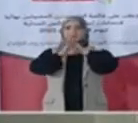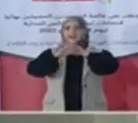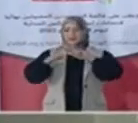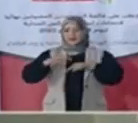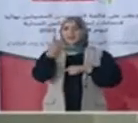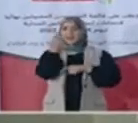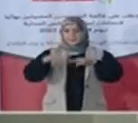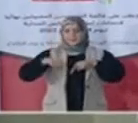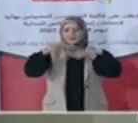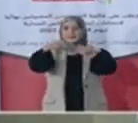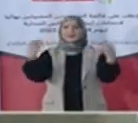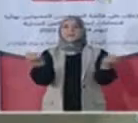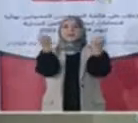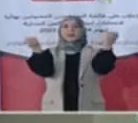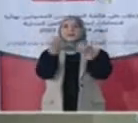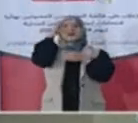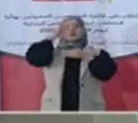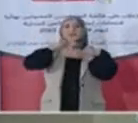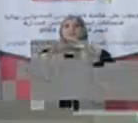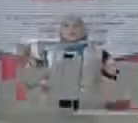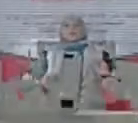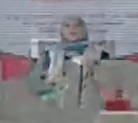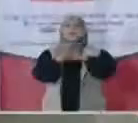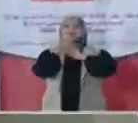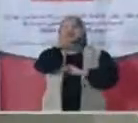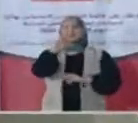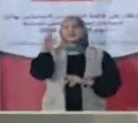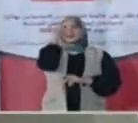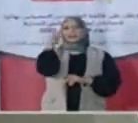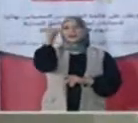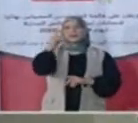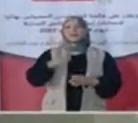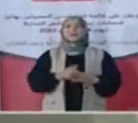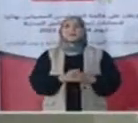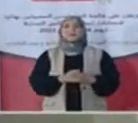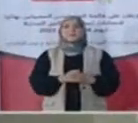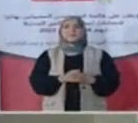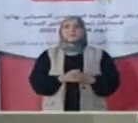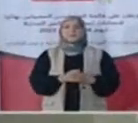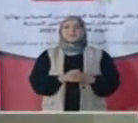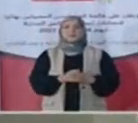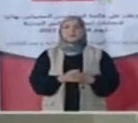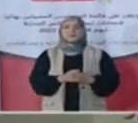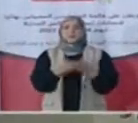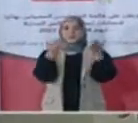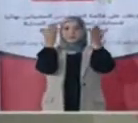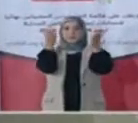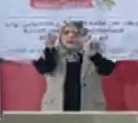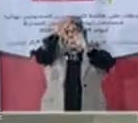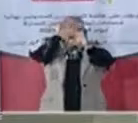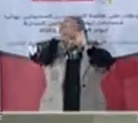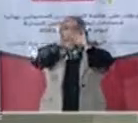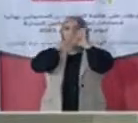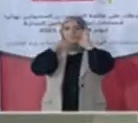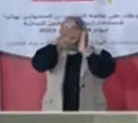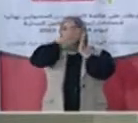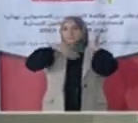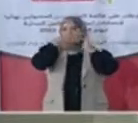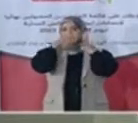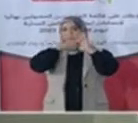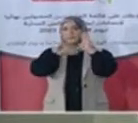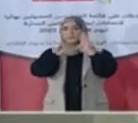أيام قليلة في الحملة الانتخابية لتنطلق يوم 2 ديسمبر، وأنه تبقى للرزنامة عملية